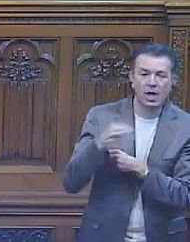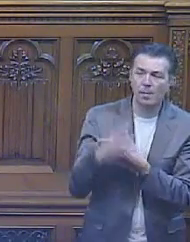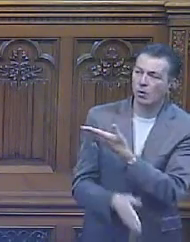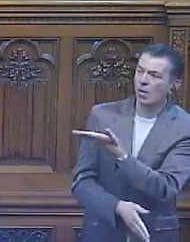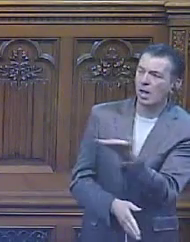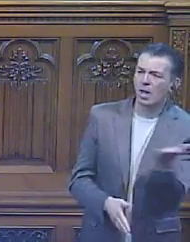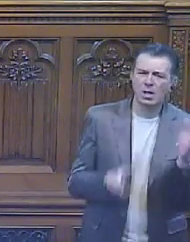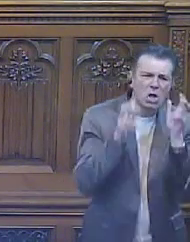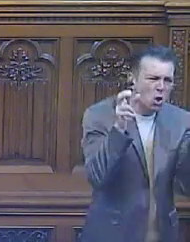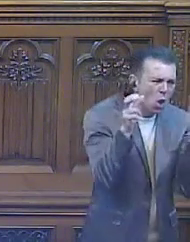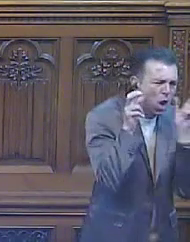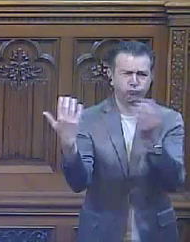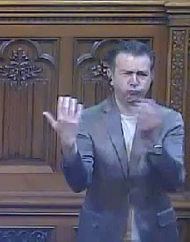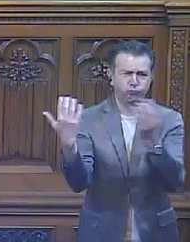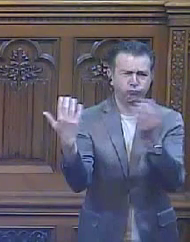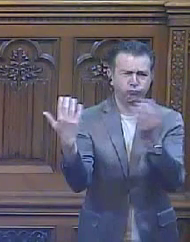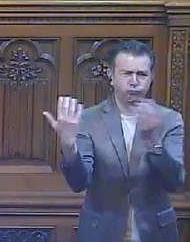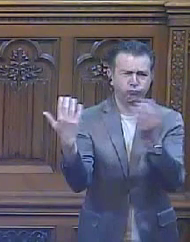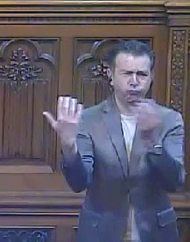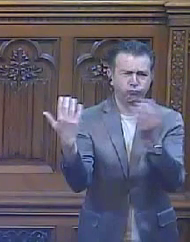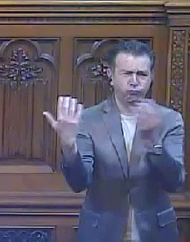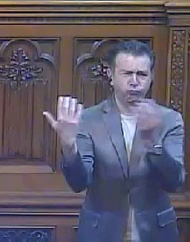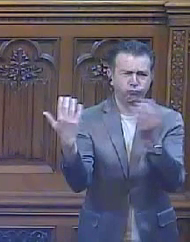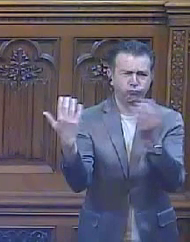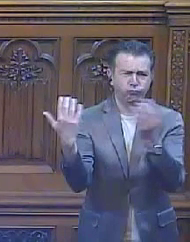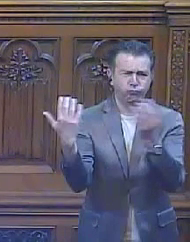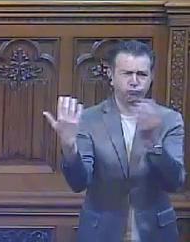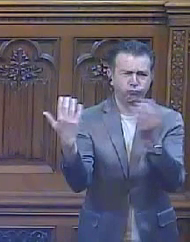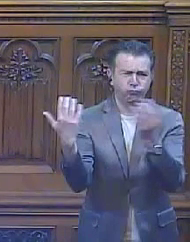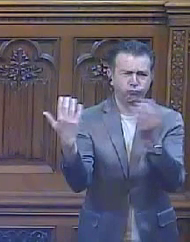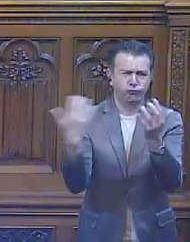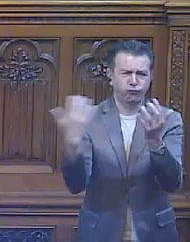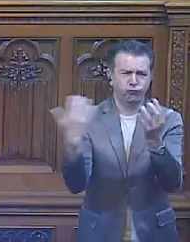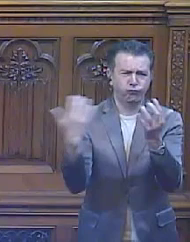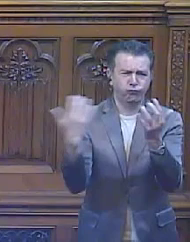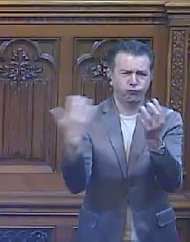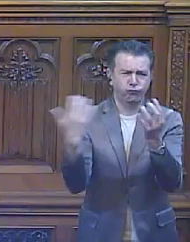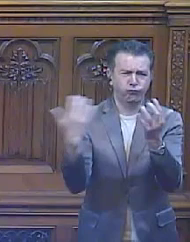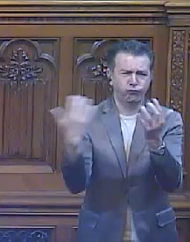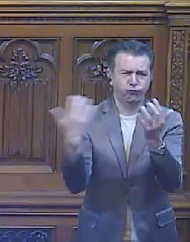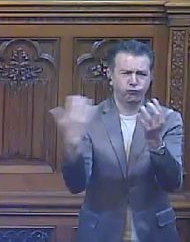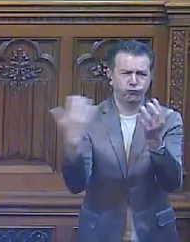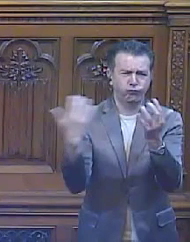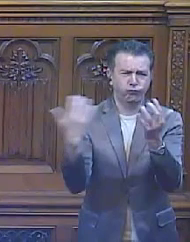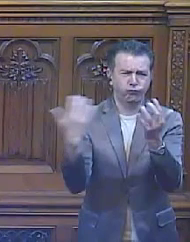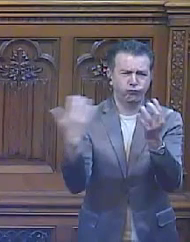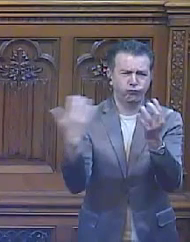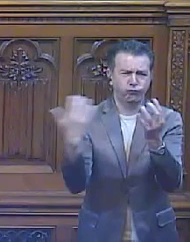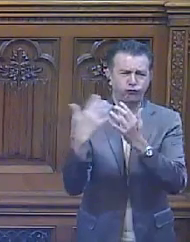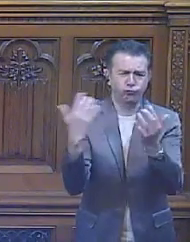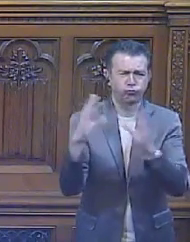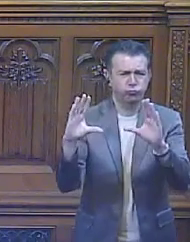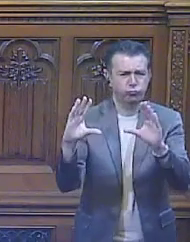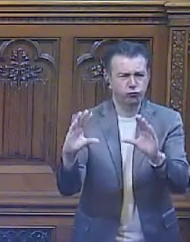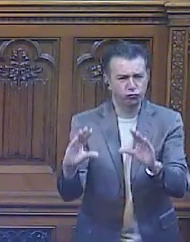Herren? Es ist so laut im Saal, man versteht eigentlich nichts. Und ich würde bitten, dass man die Zwischenrufe da